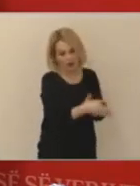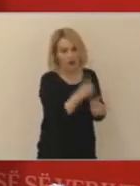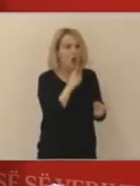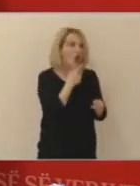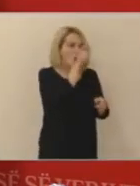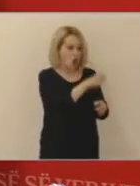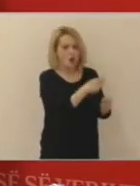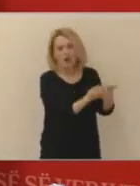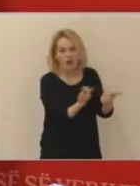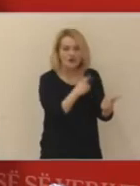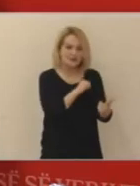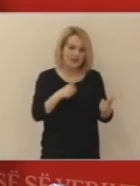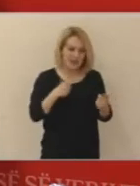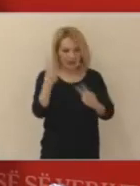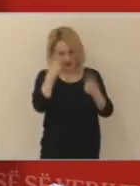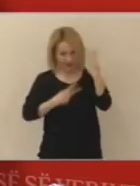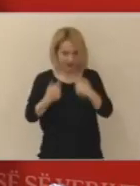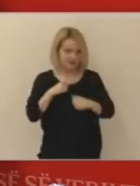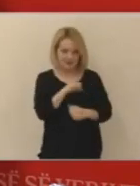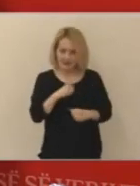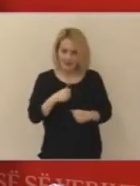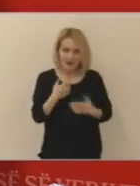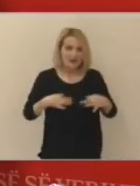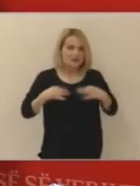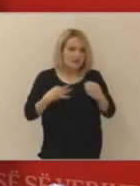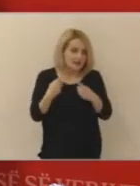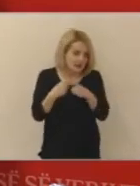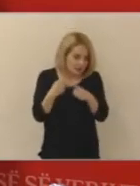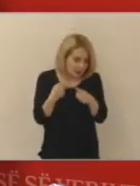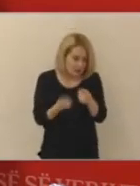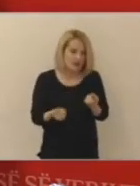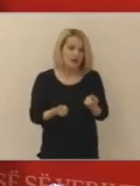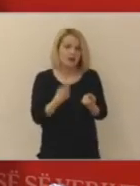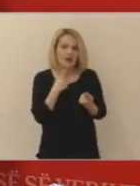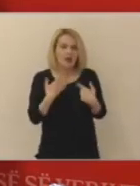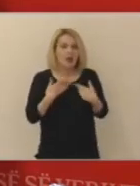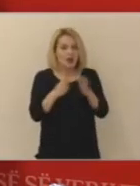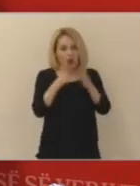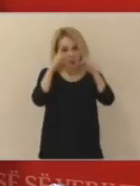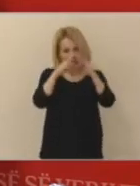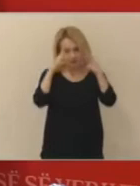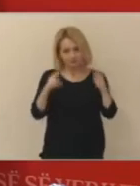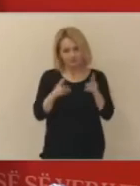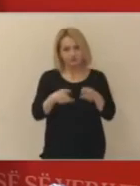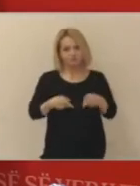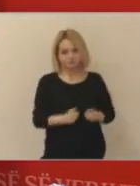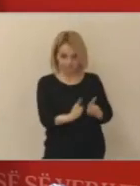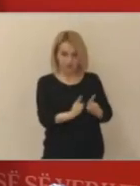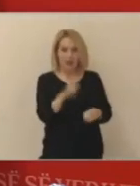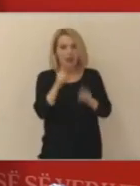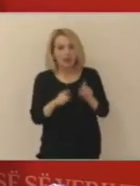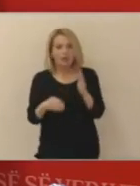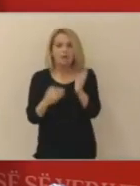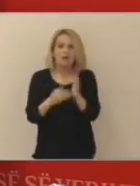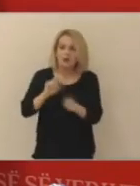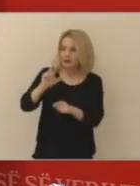луѓе кои што не можат самите да се грижат за себе од здравствени причини, се наоѓаат во своите домови и е потребно да некое друго лице